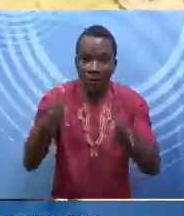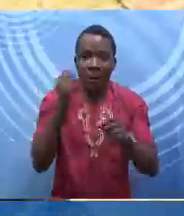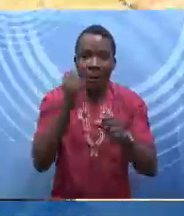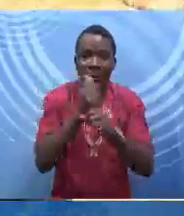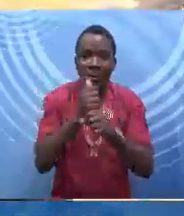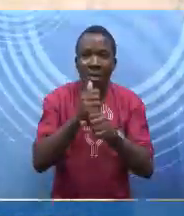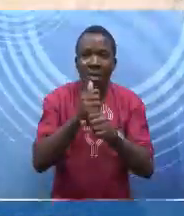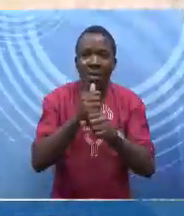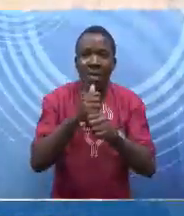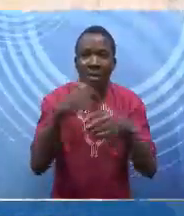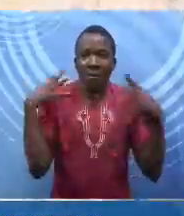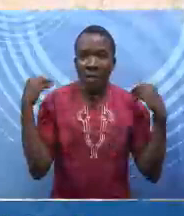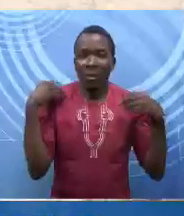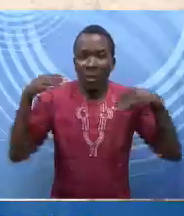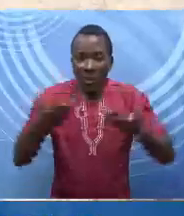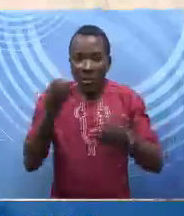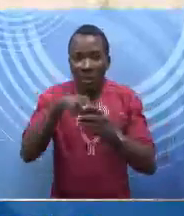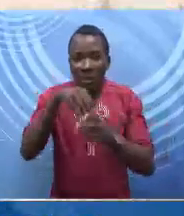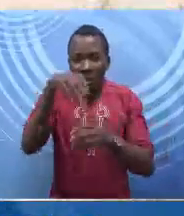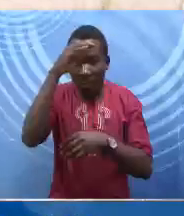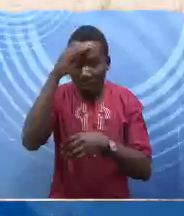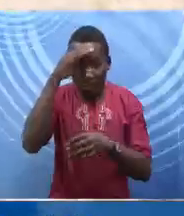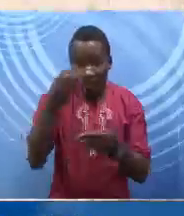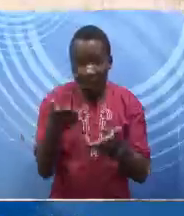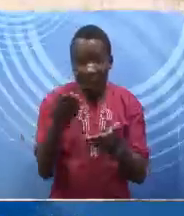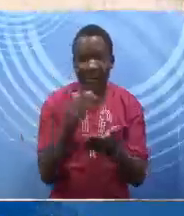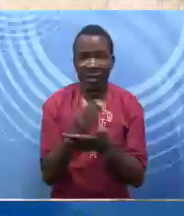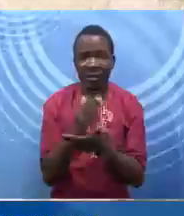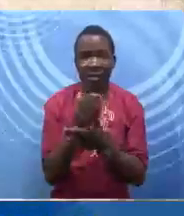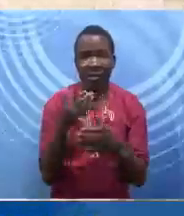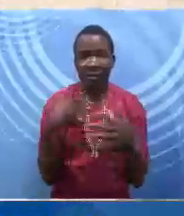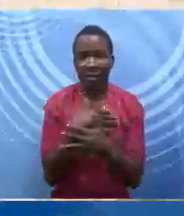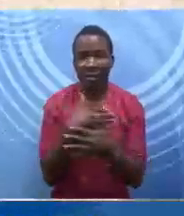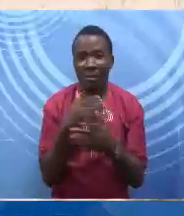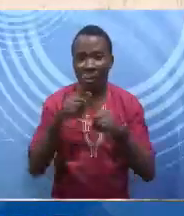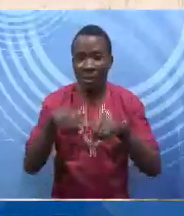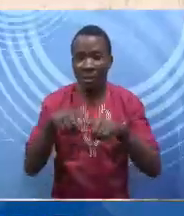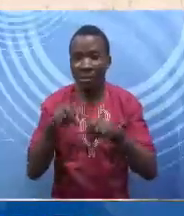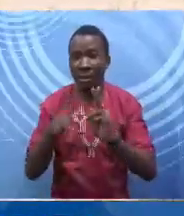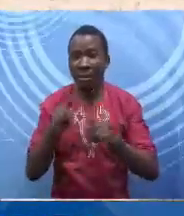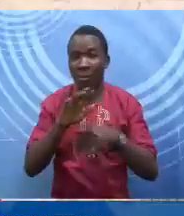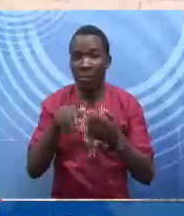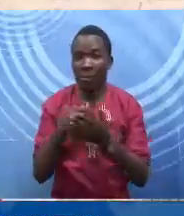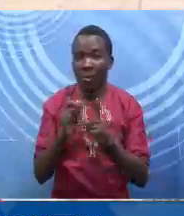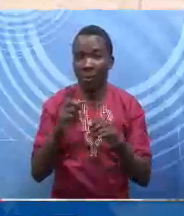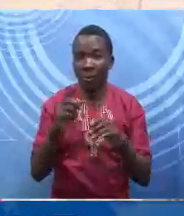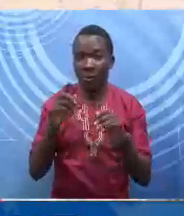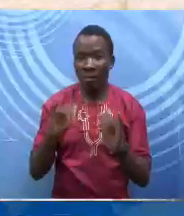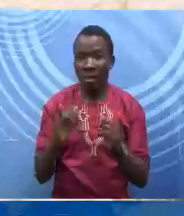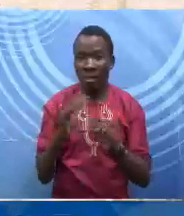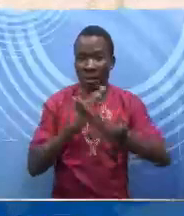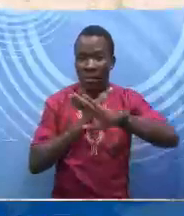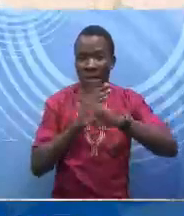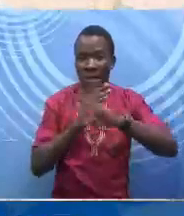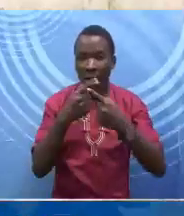cyangwa igashyiramo polisi tujya tugira ubwoba nyine bitewe n'uko ntago abantu bose bagerageza kwirinda ariko umuntu ku giti